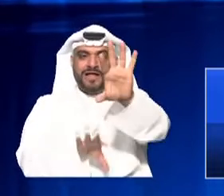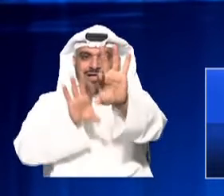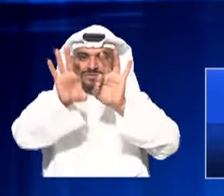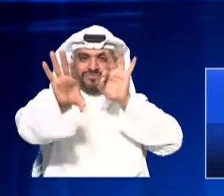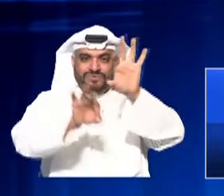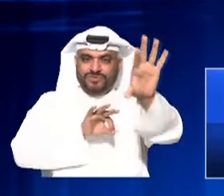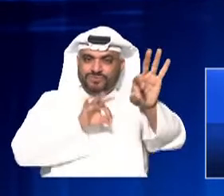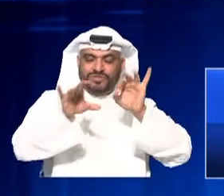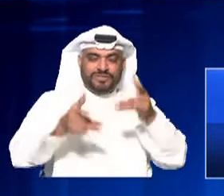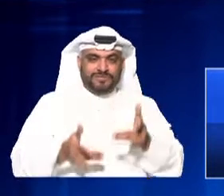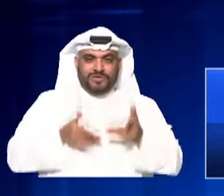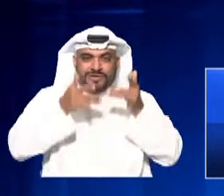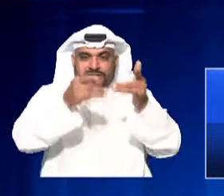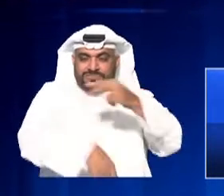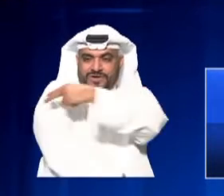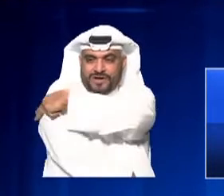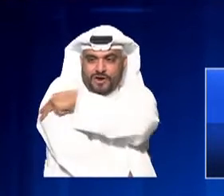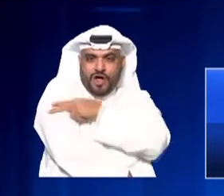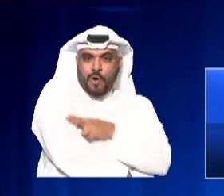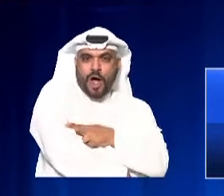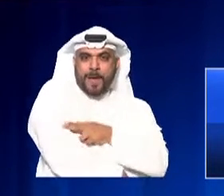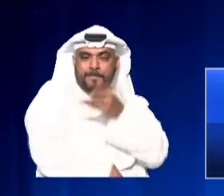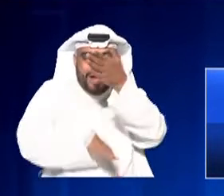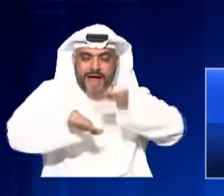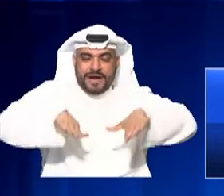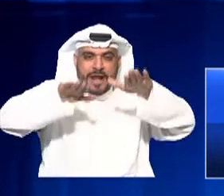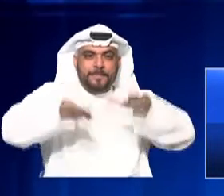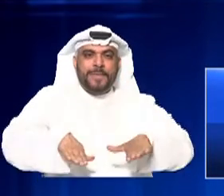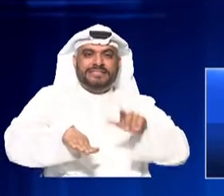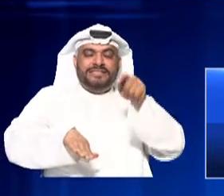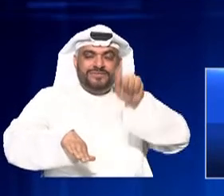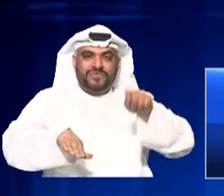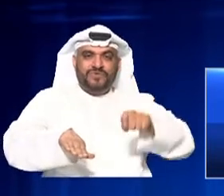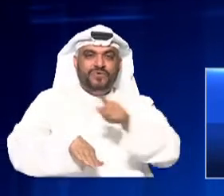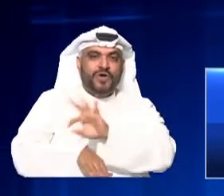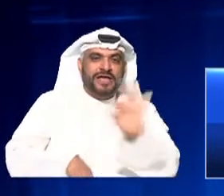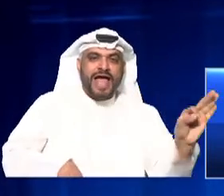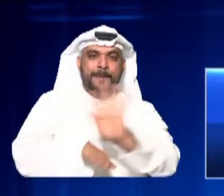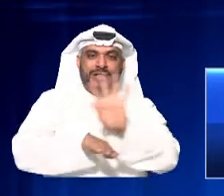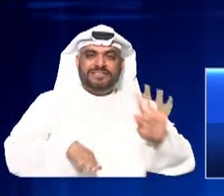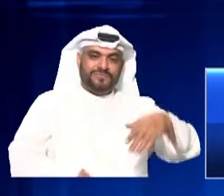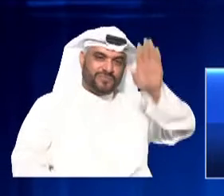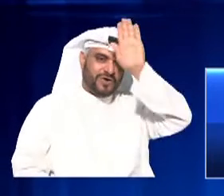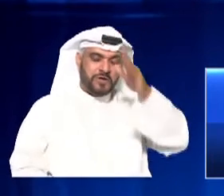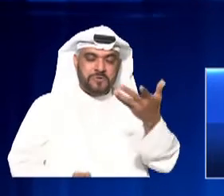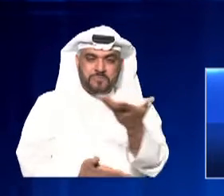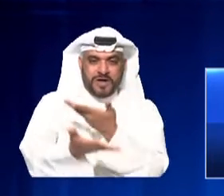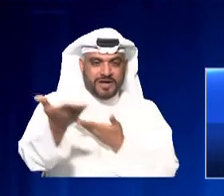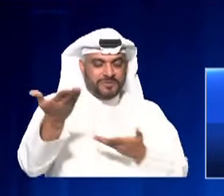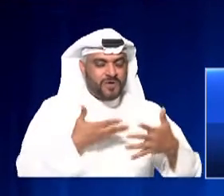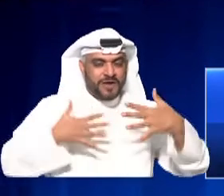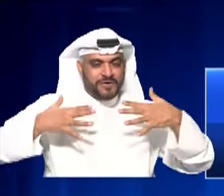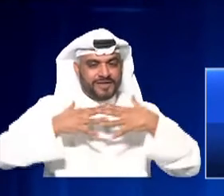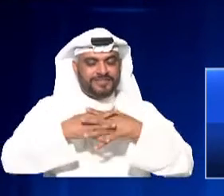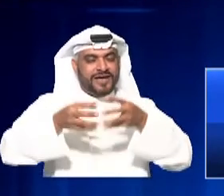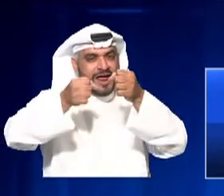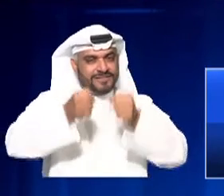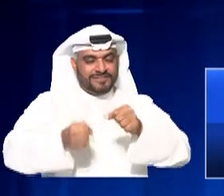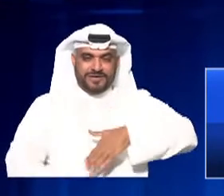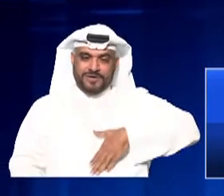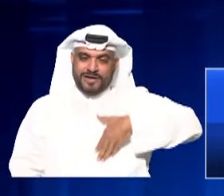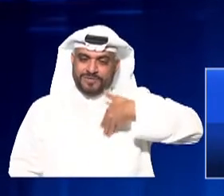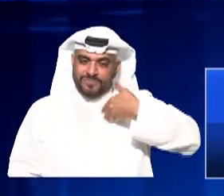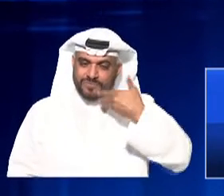مجلس النواب. كما جرى خلاله استعراض العلاقات الوطيدة التي تربط البلدين الشقيقين، متمنيا